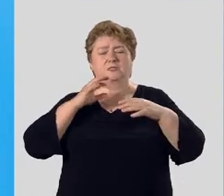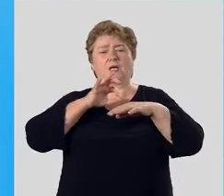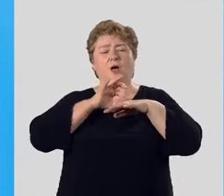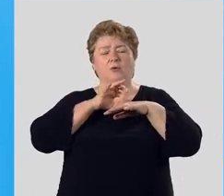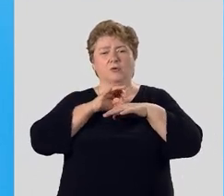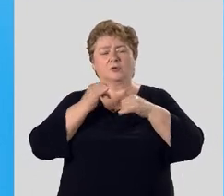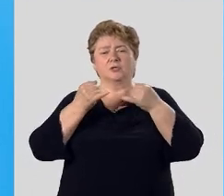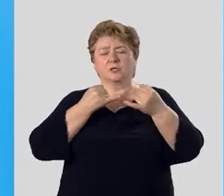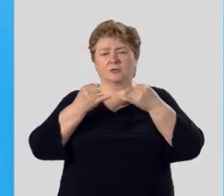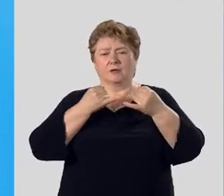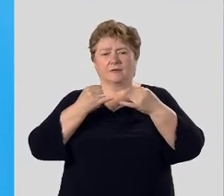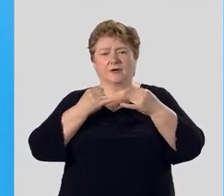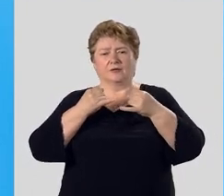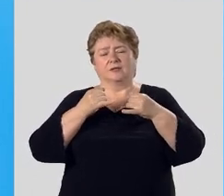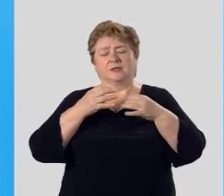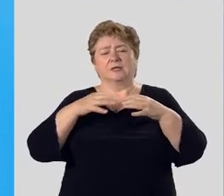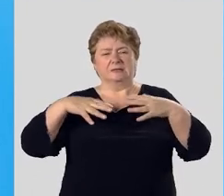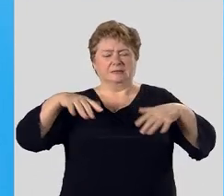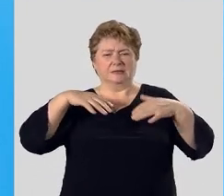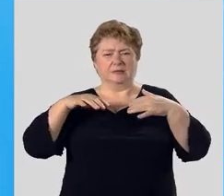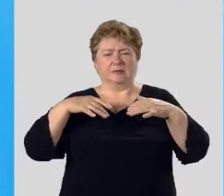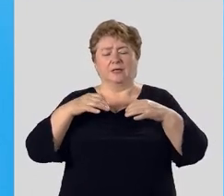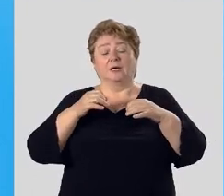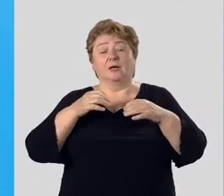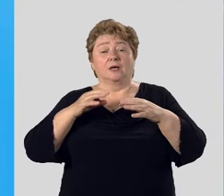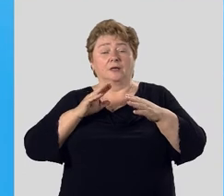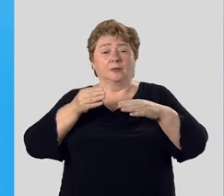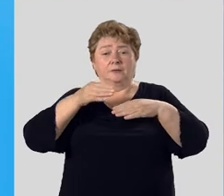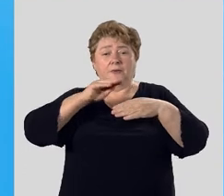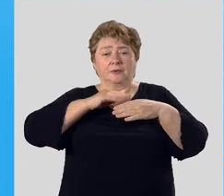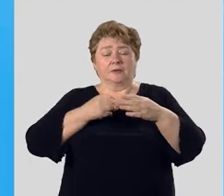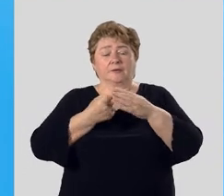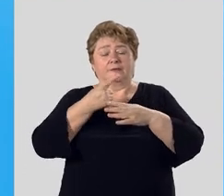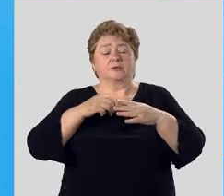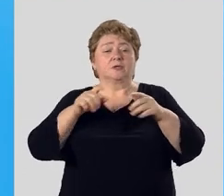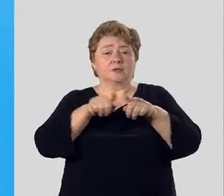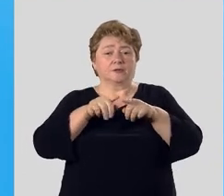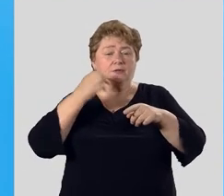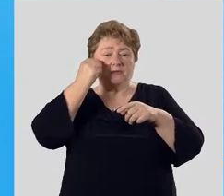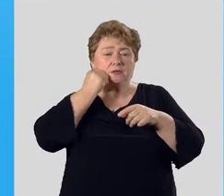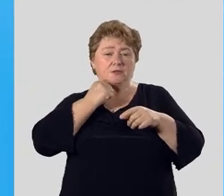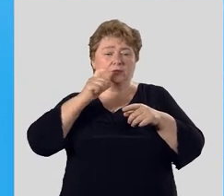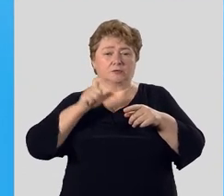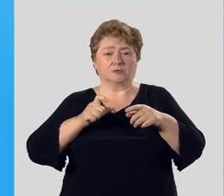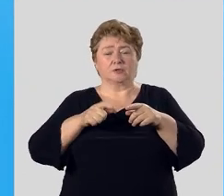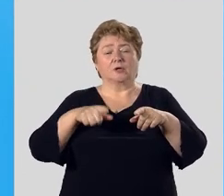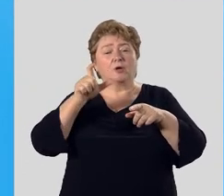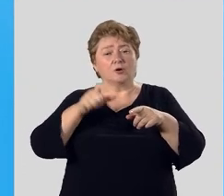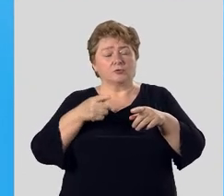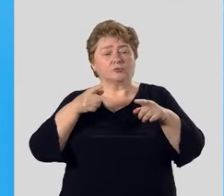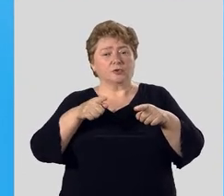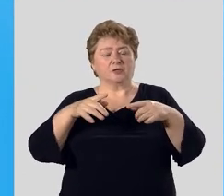кожа, желтоватая и дряблая, образуют складки, как у стариков. Такие люди